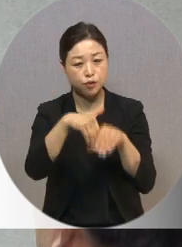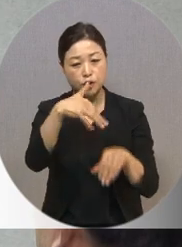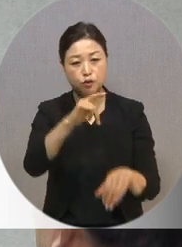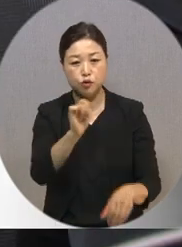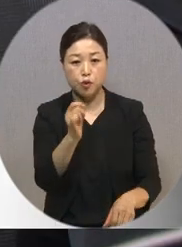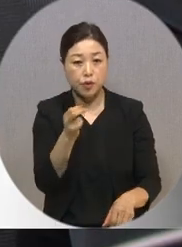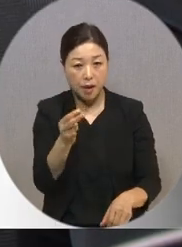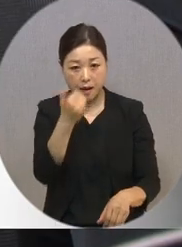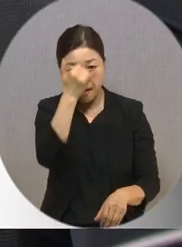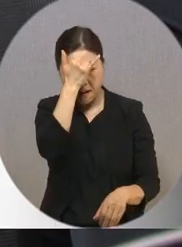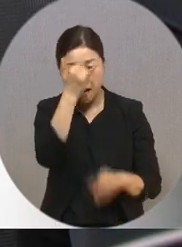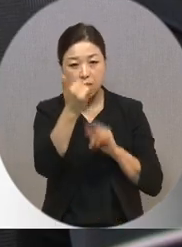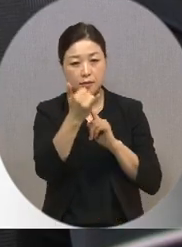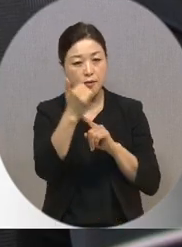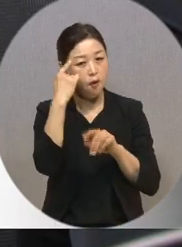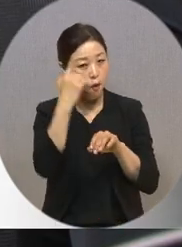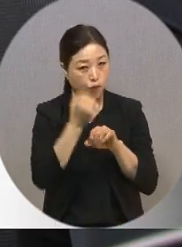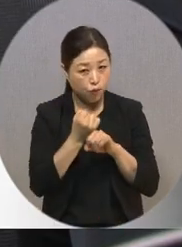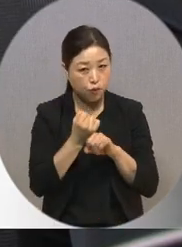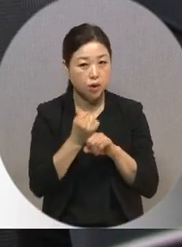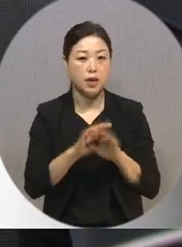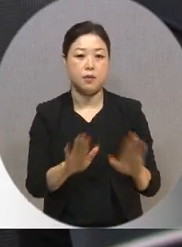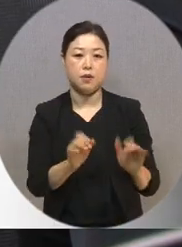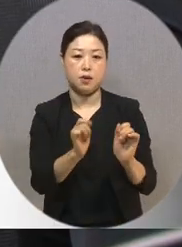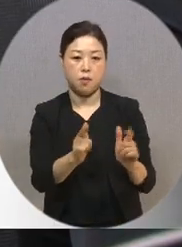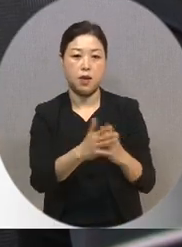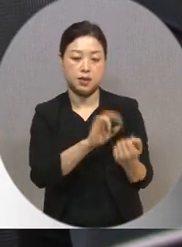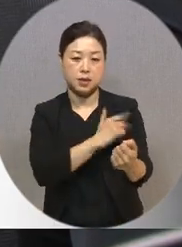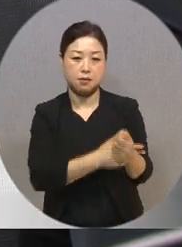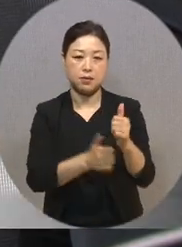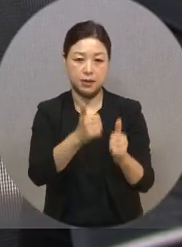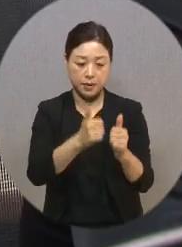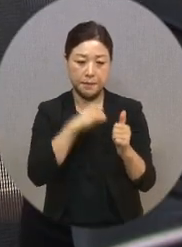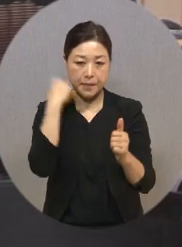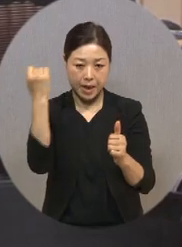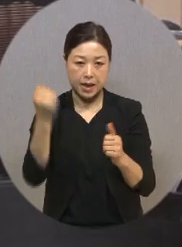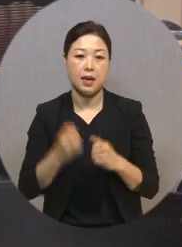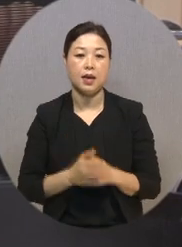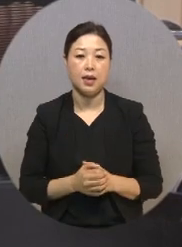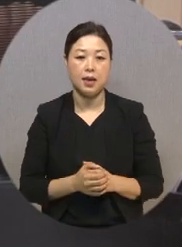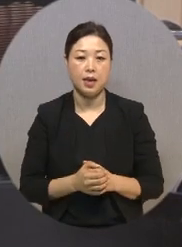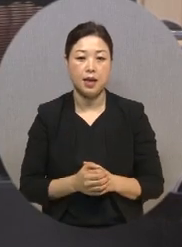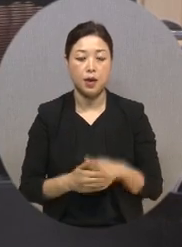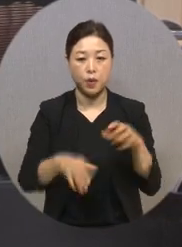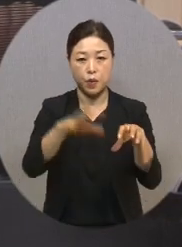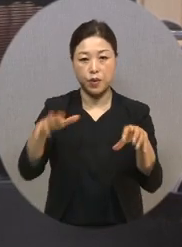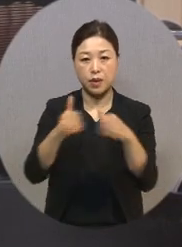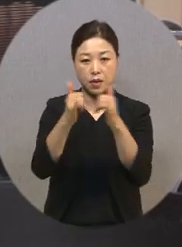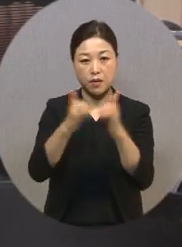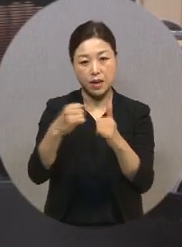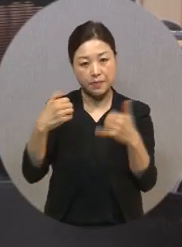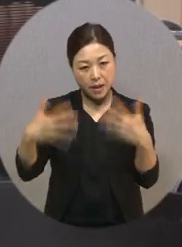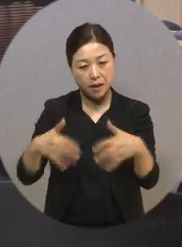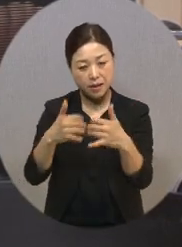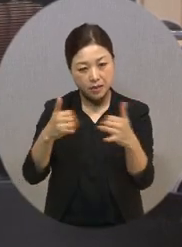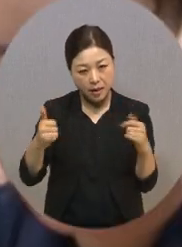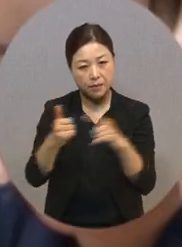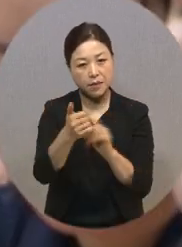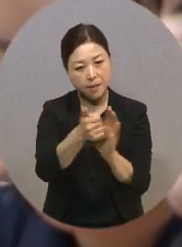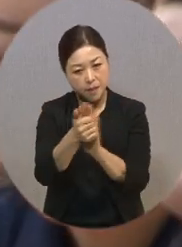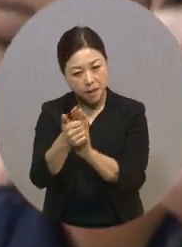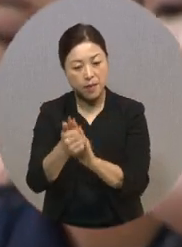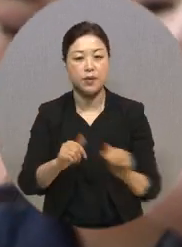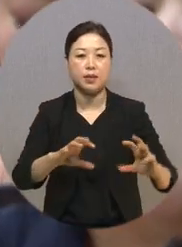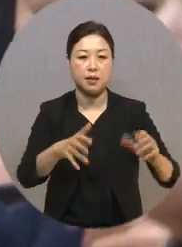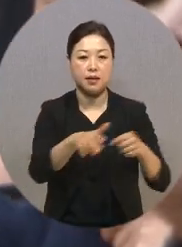사상과 학문을 연구하고 본 기회에 자격시험을 응시함으로써 우리 주변의 사회적 약자를 돌아보고